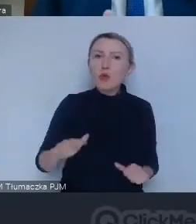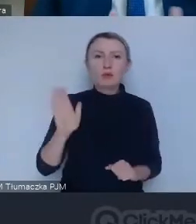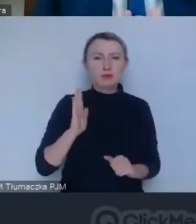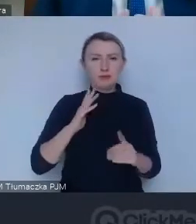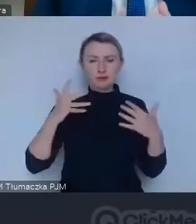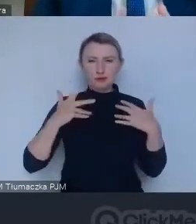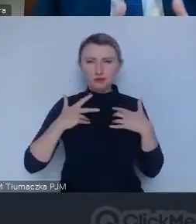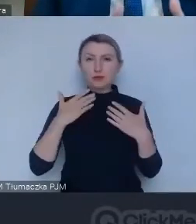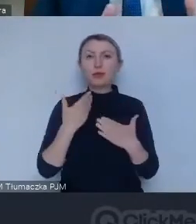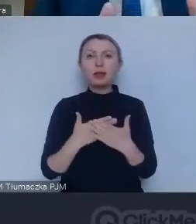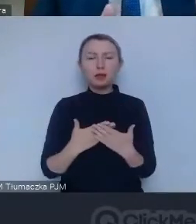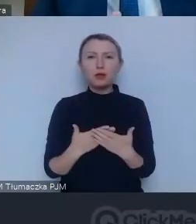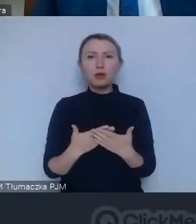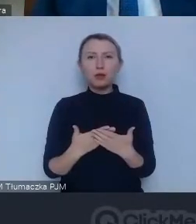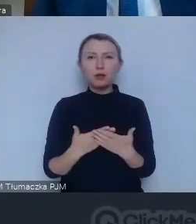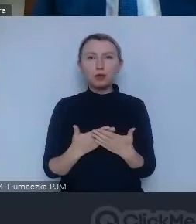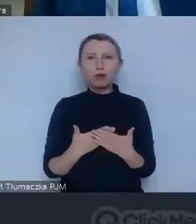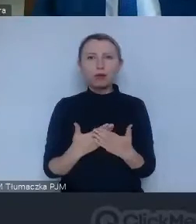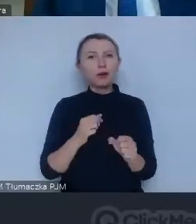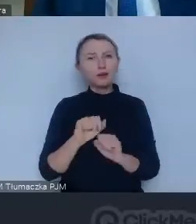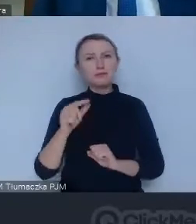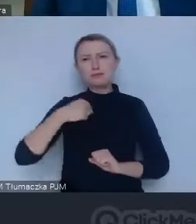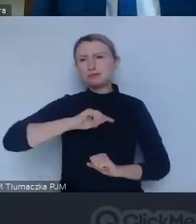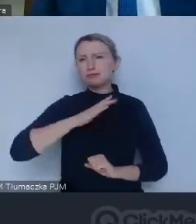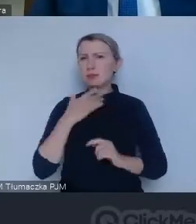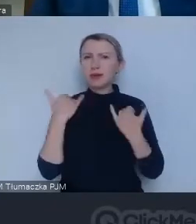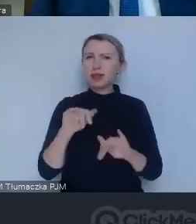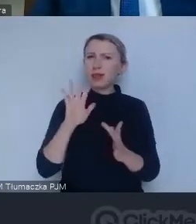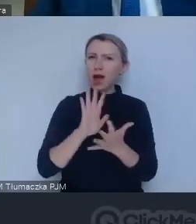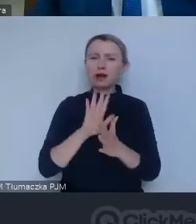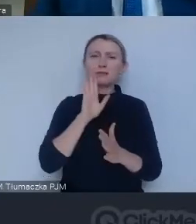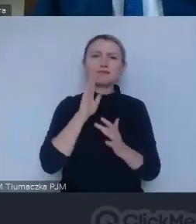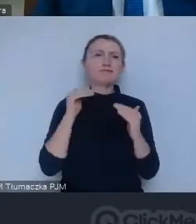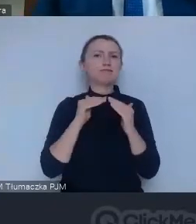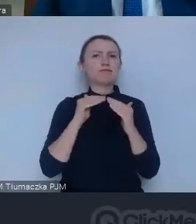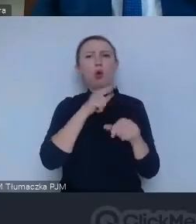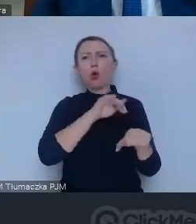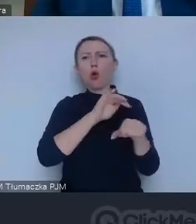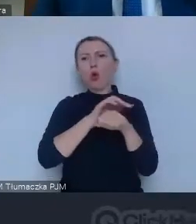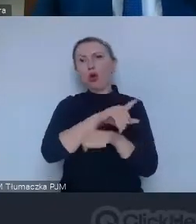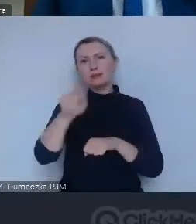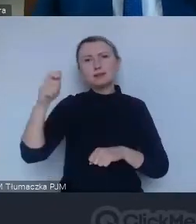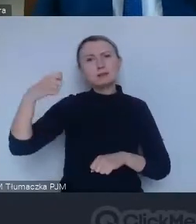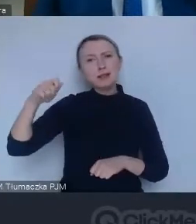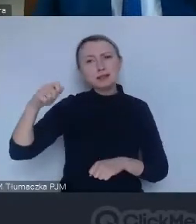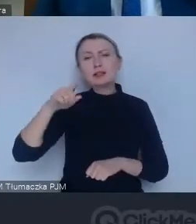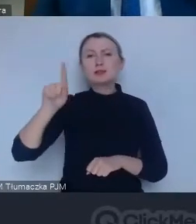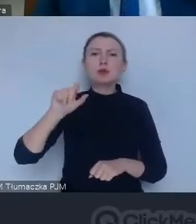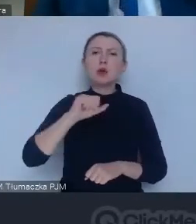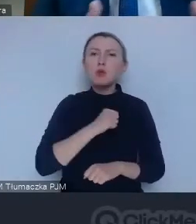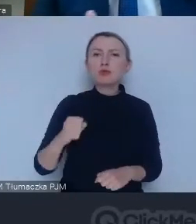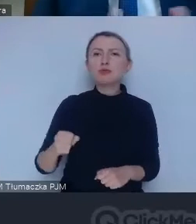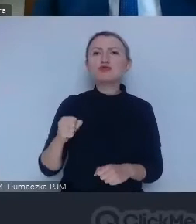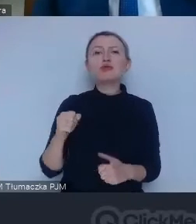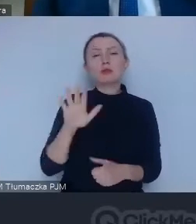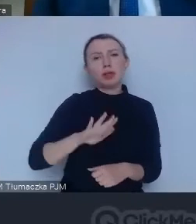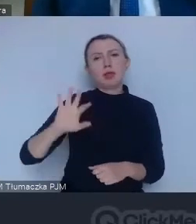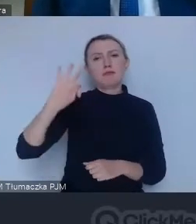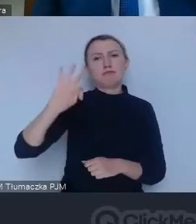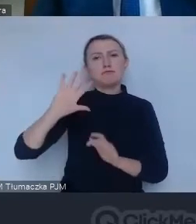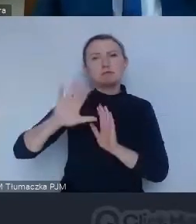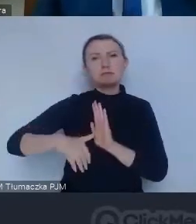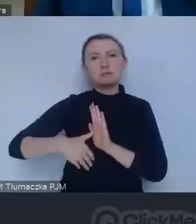dlatego mamy zdecydowanie inny charakter niż tutaj koledzy prezydenci i burmistrzowie z tych miast,